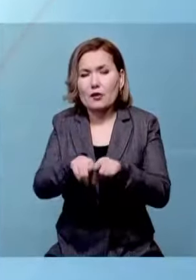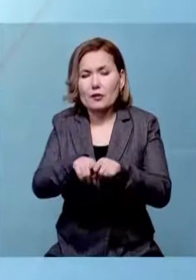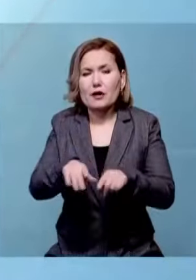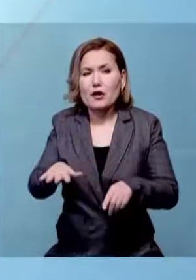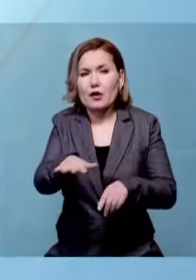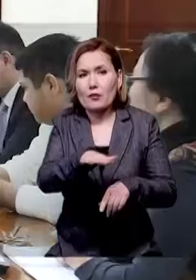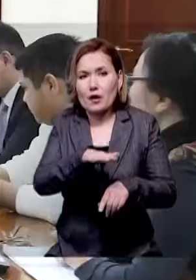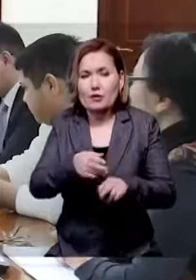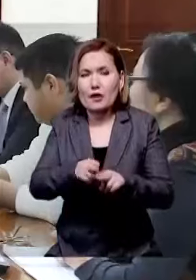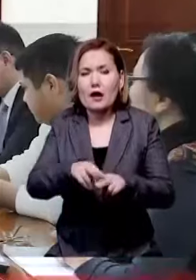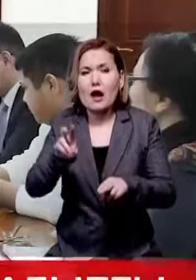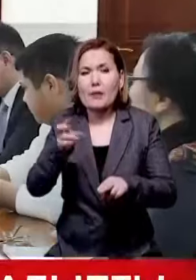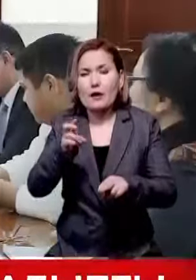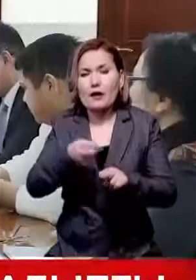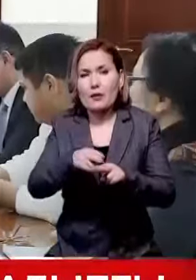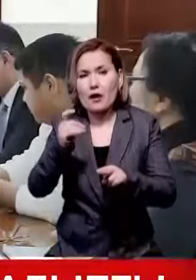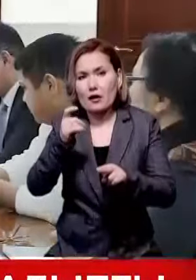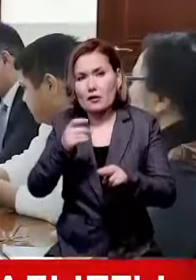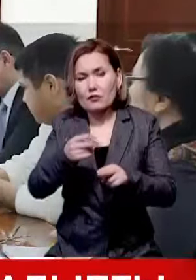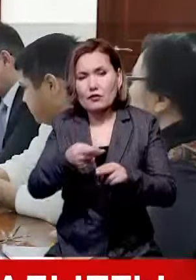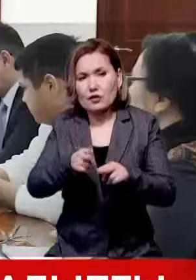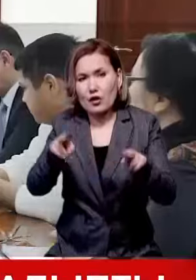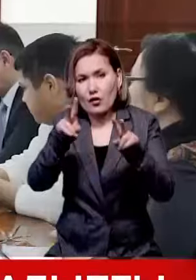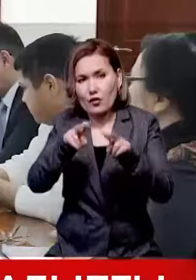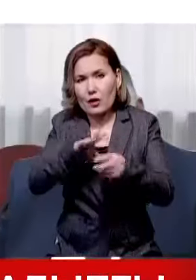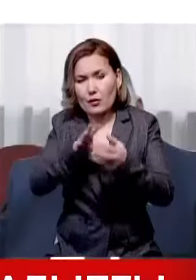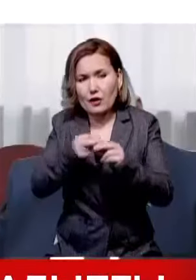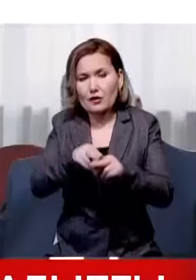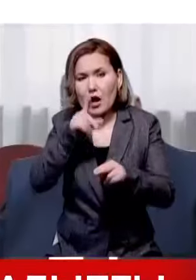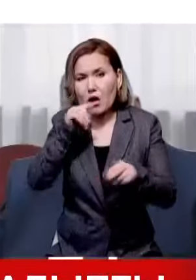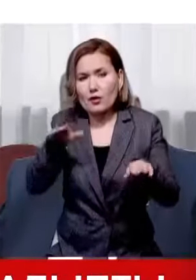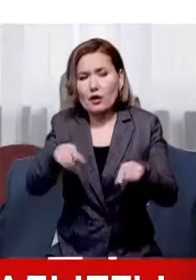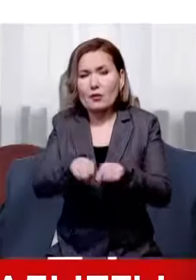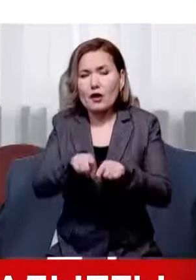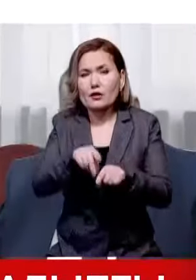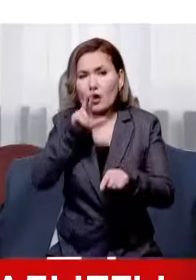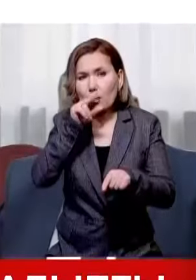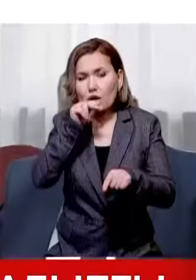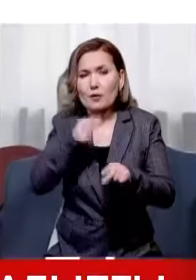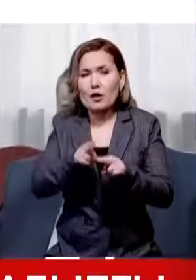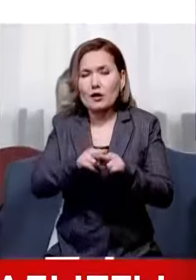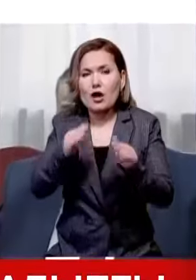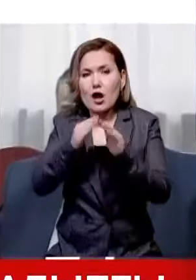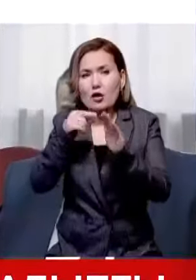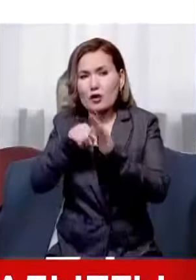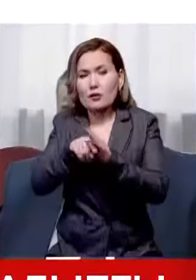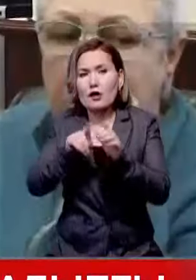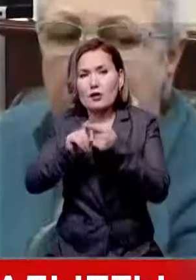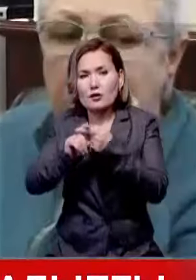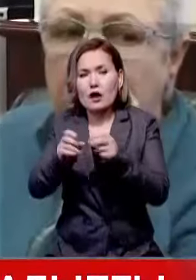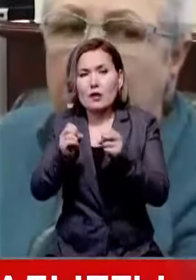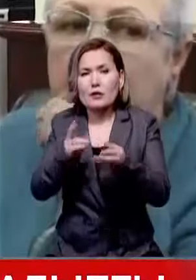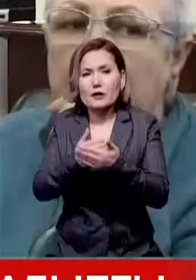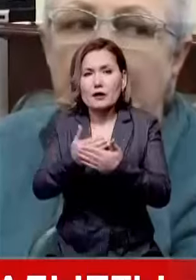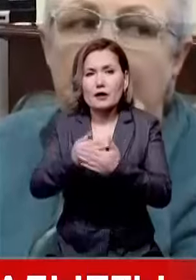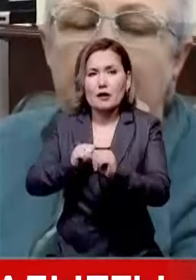сулардың құйылуы көлдердің биохимиялық құрамына әсер етпейді. Құс тұмауы үйрек пен қаз сияқты үй құстарына жұғуы мүмкін. Мұның алдын